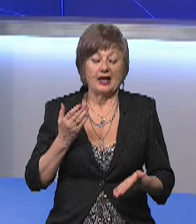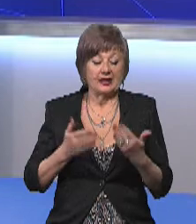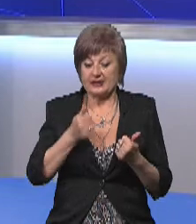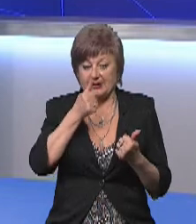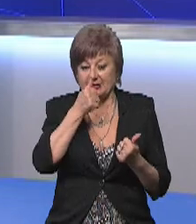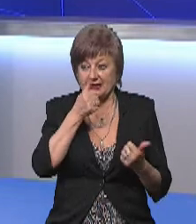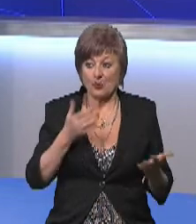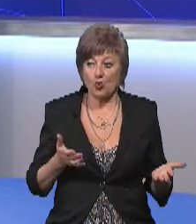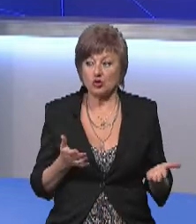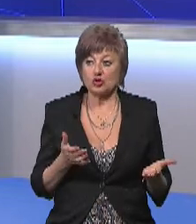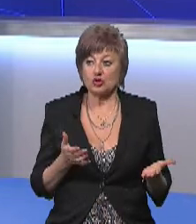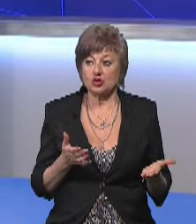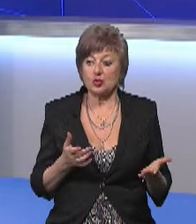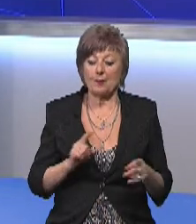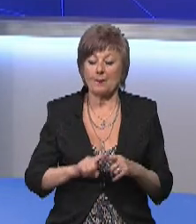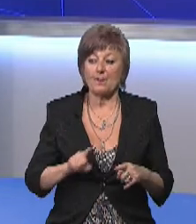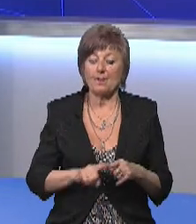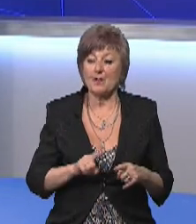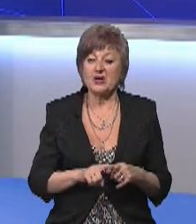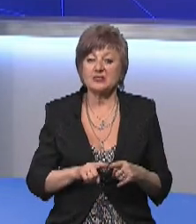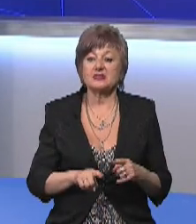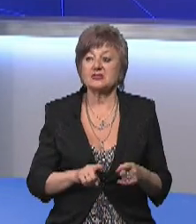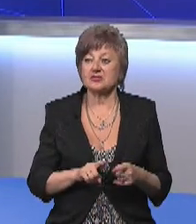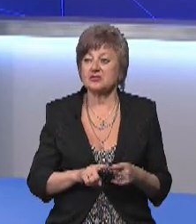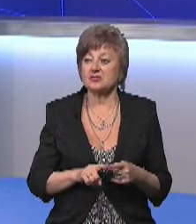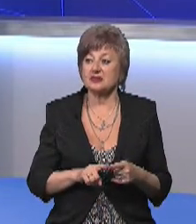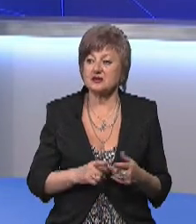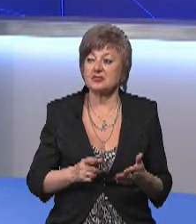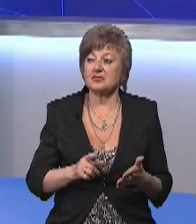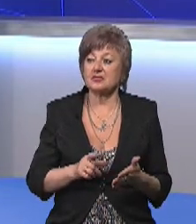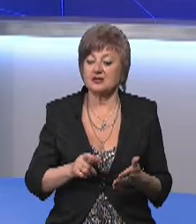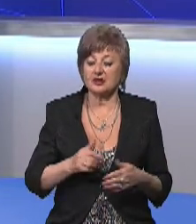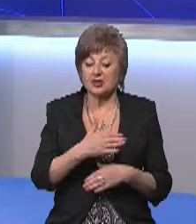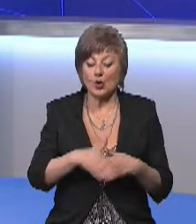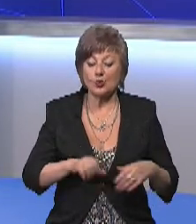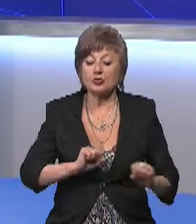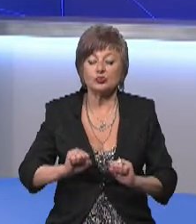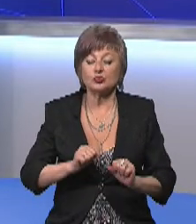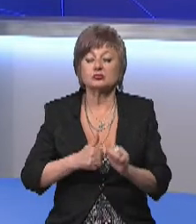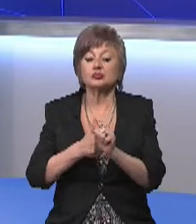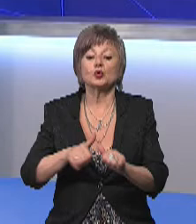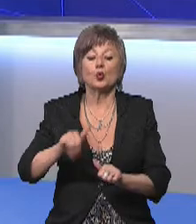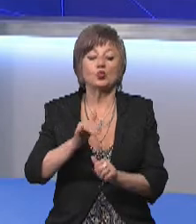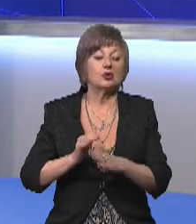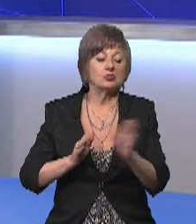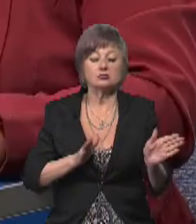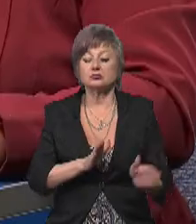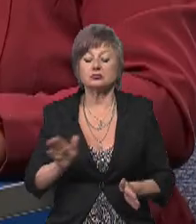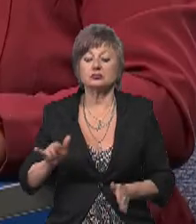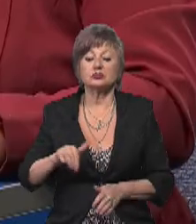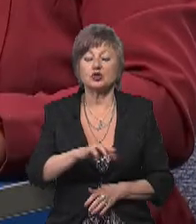не можеш швидко переміститися, скажімо, з приміщення, вибігти на вулицю, подивитися, в якому напрямку ці особи